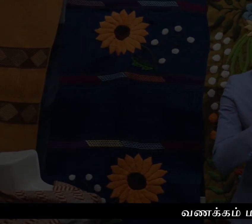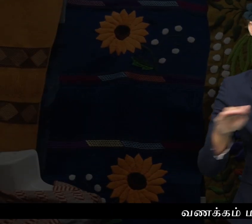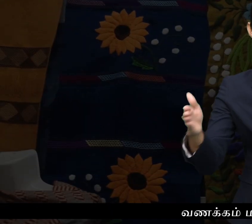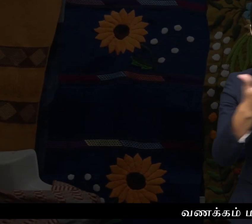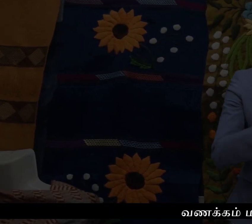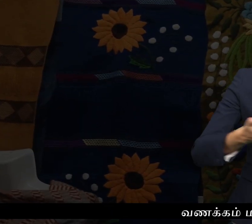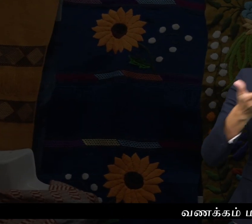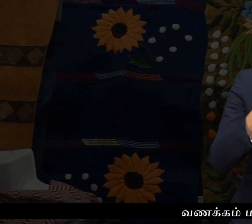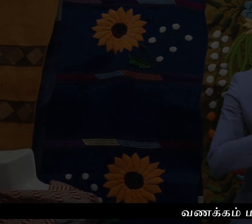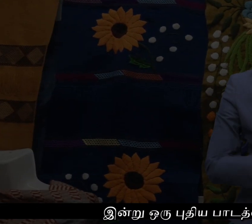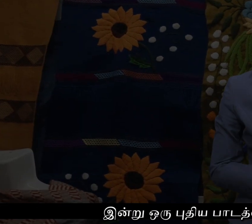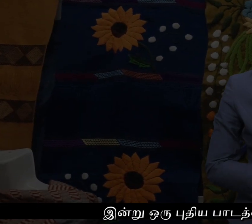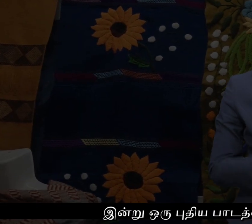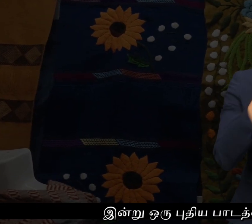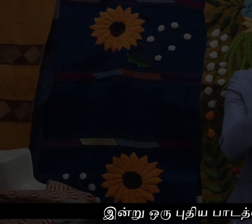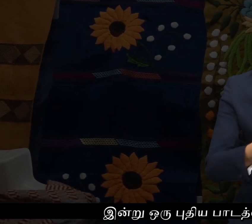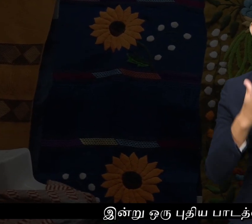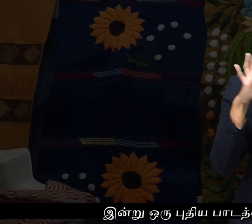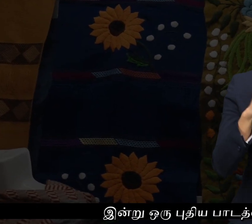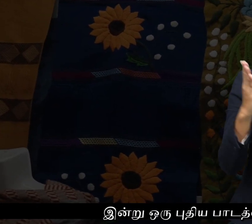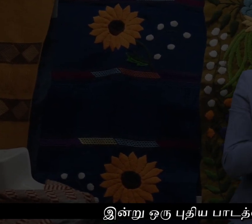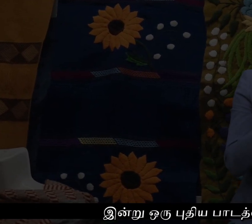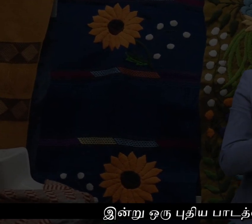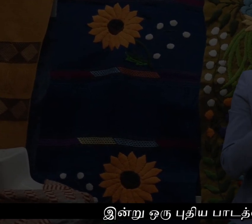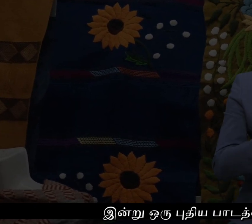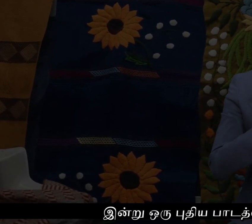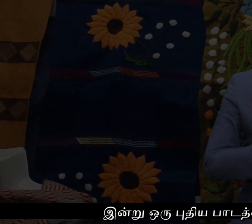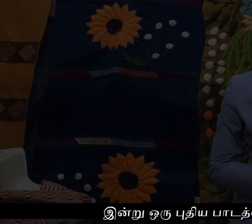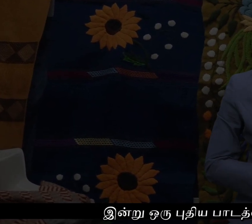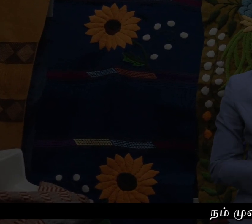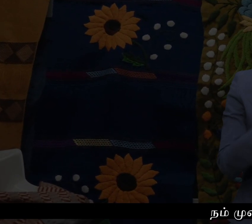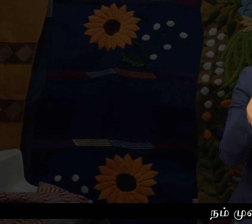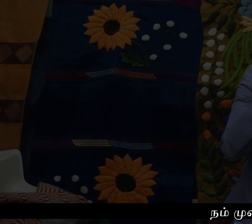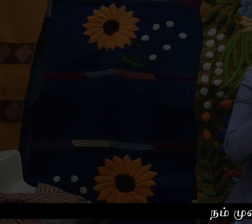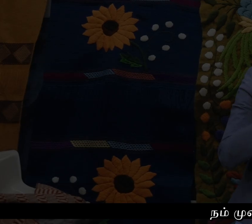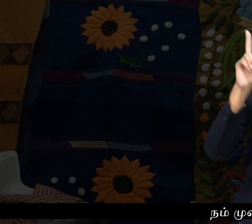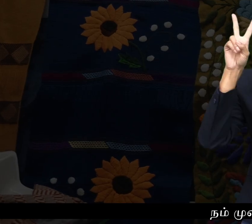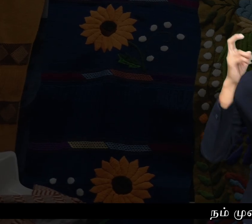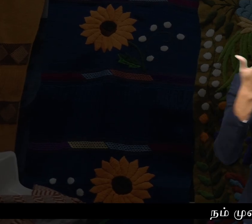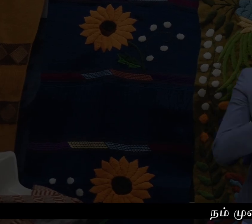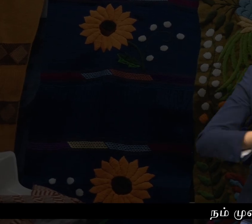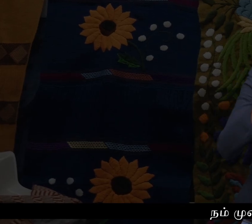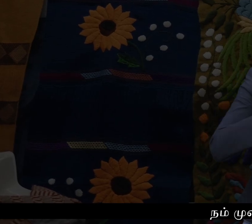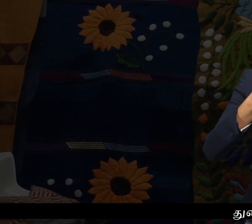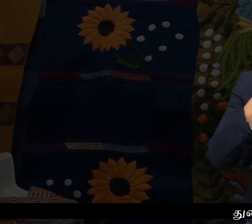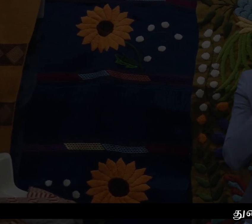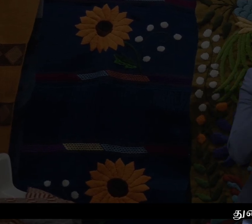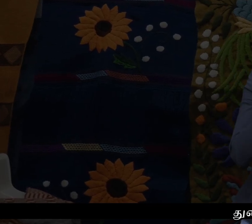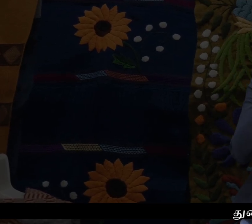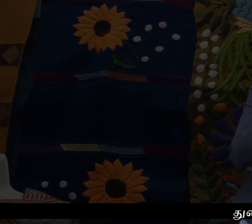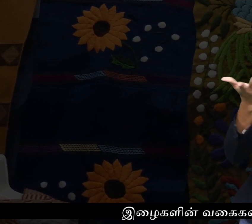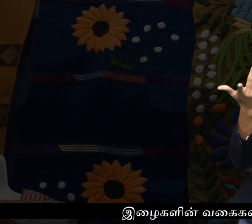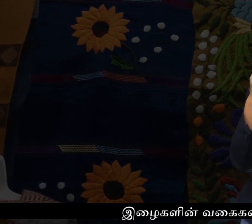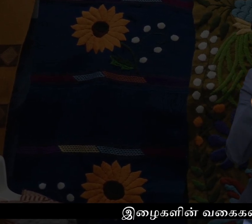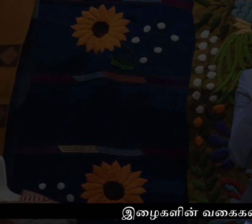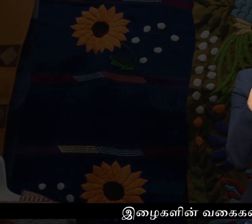வணக்கம் மாணவ செல்வங்களே, இன்று ஒரு புதிய பாடத்தை கற்றுக்கொள்ளப் போகிறோம். நம் முன் பாடப்பகுதியில் துணிகள்